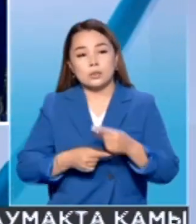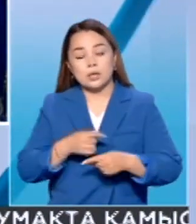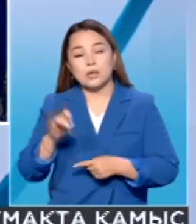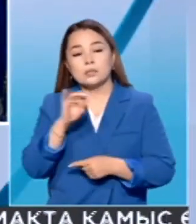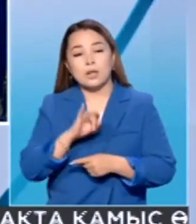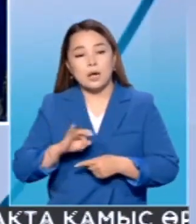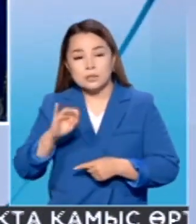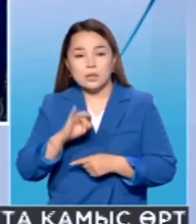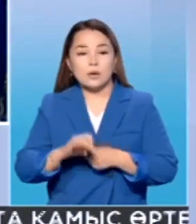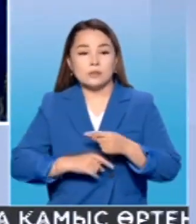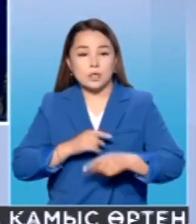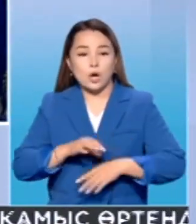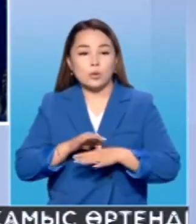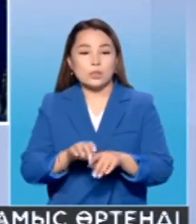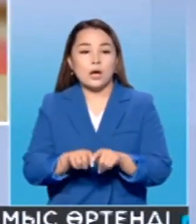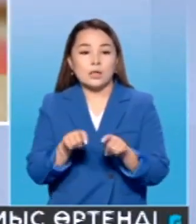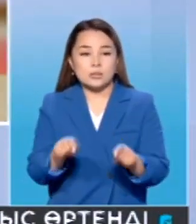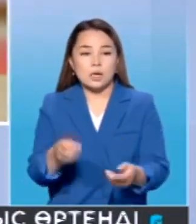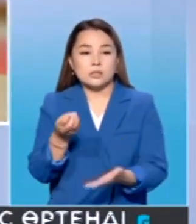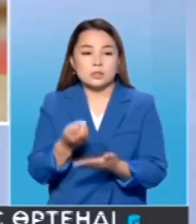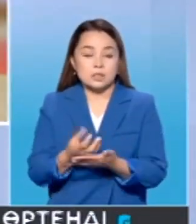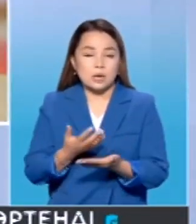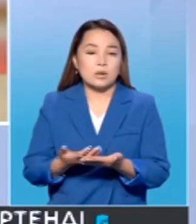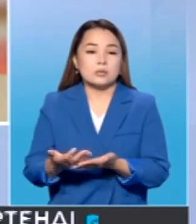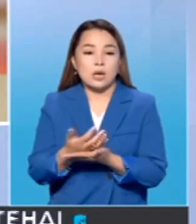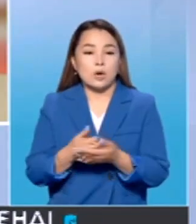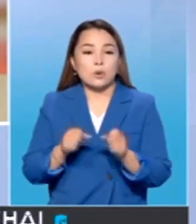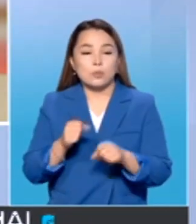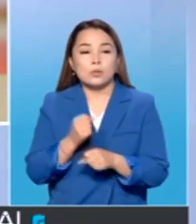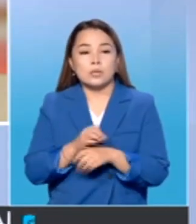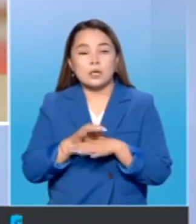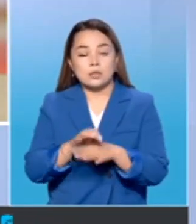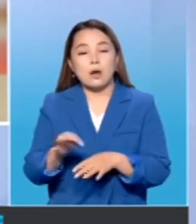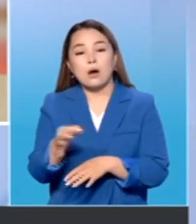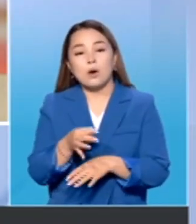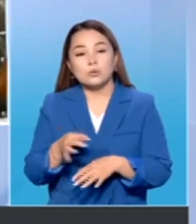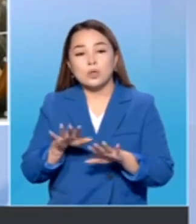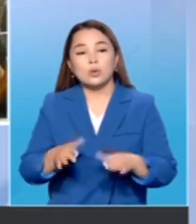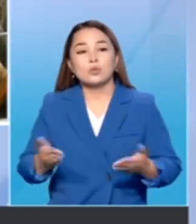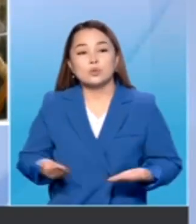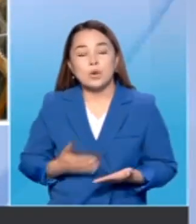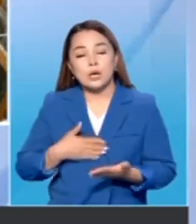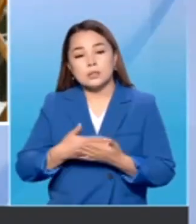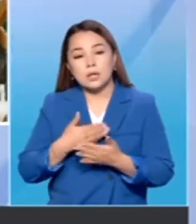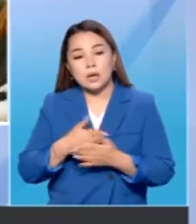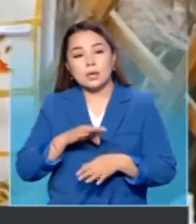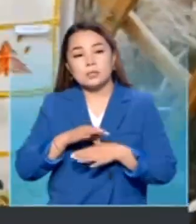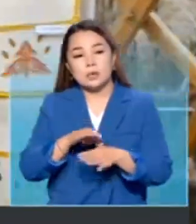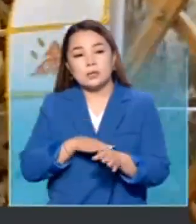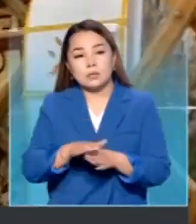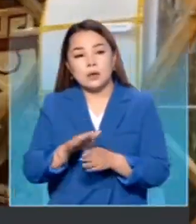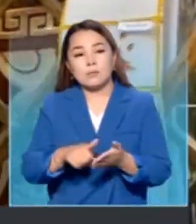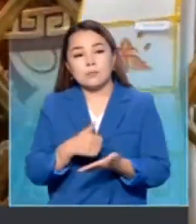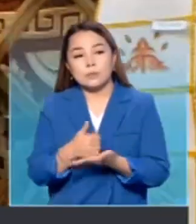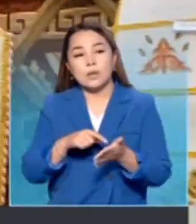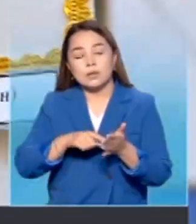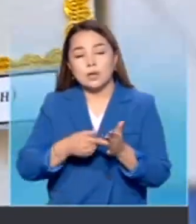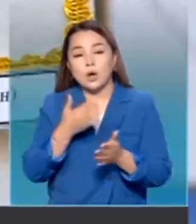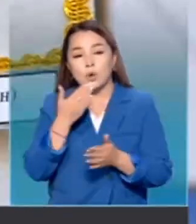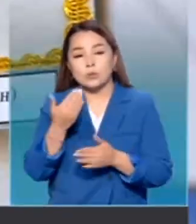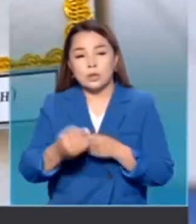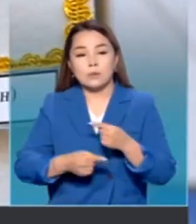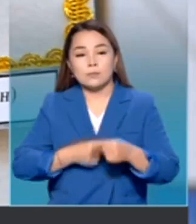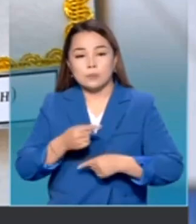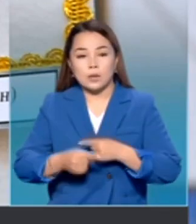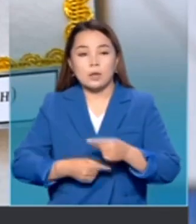тарихын, дәстүрін айшықтайтын құнды жәдігерлерді жинап жатыр. Оған аудандағы тұрғындарды атсалысып жатыр. Басты мақсат ұлттық